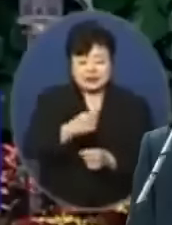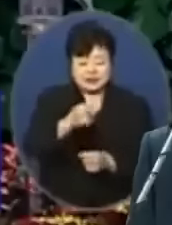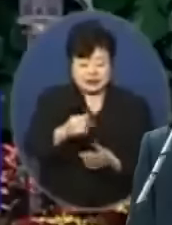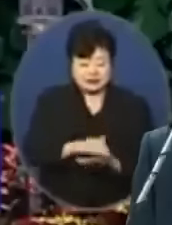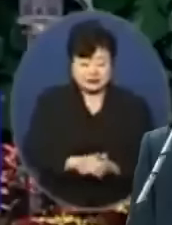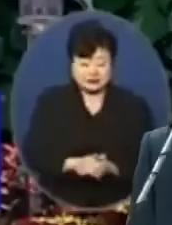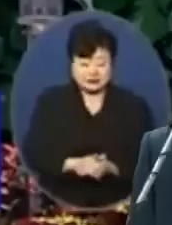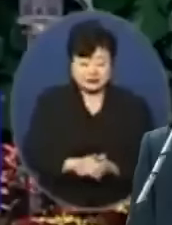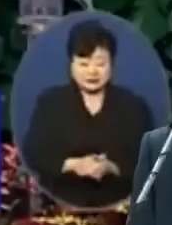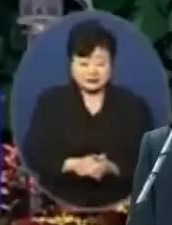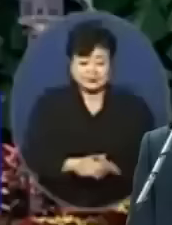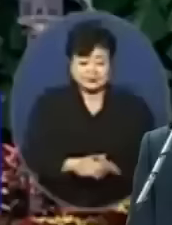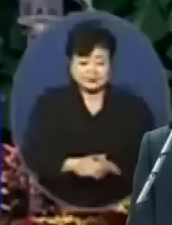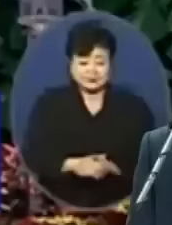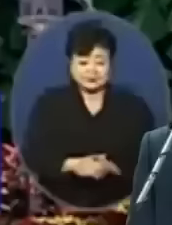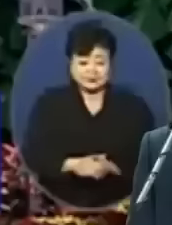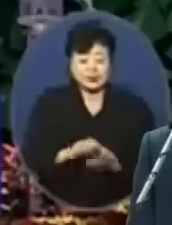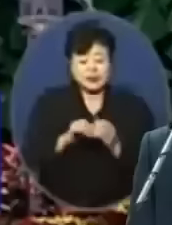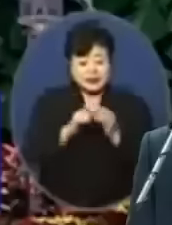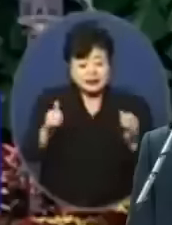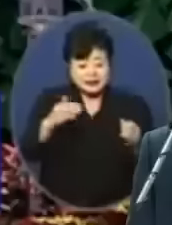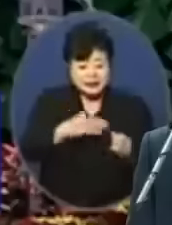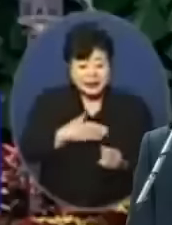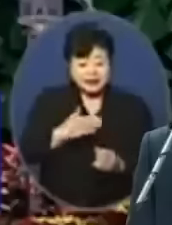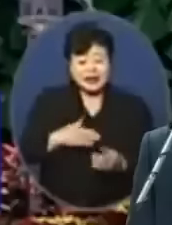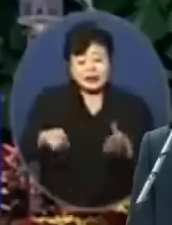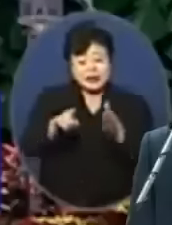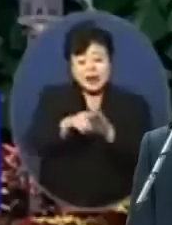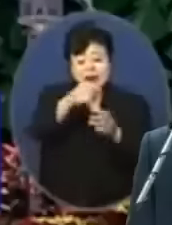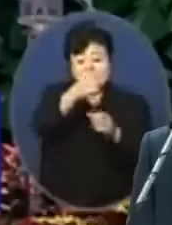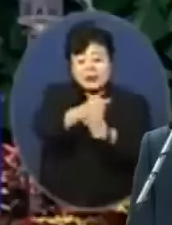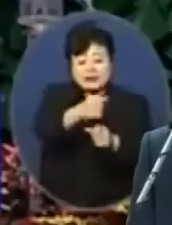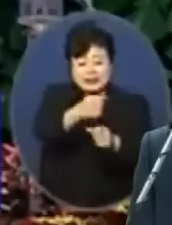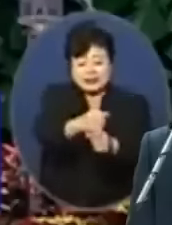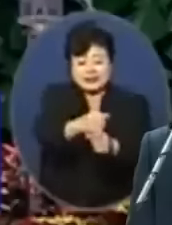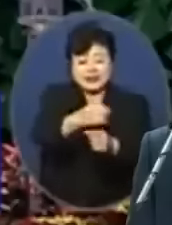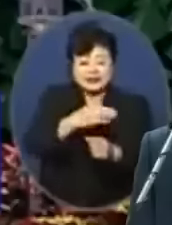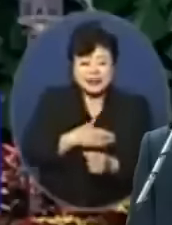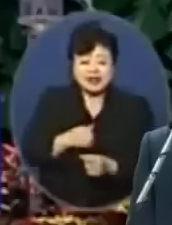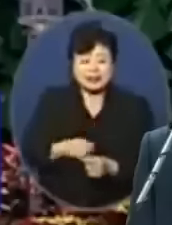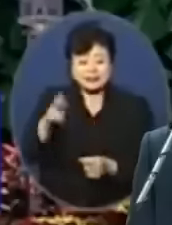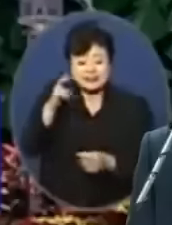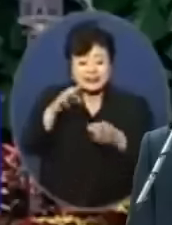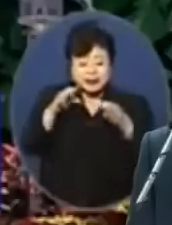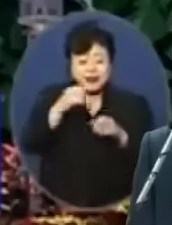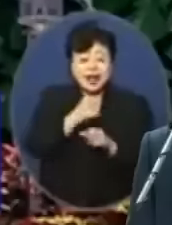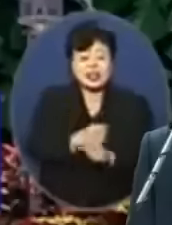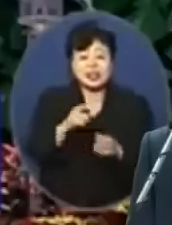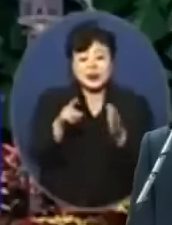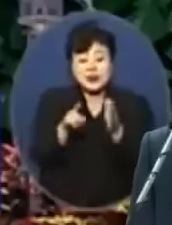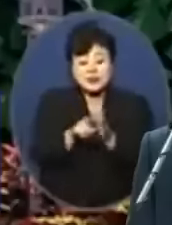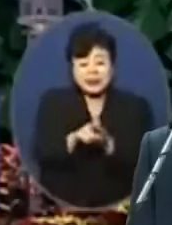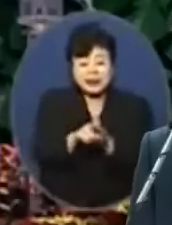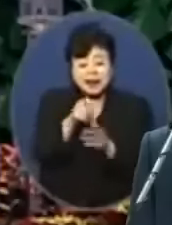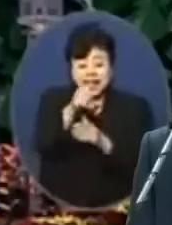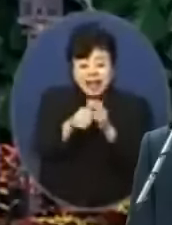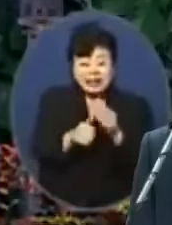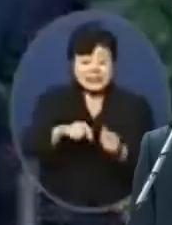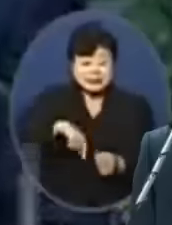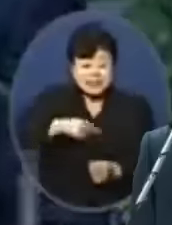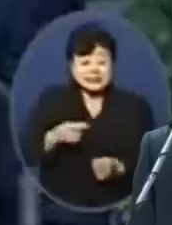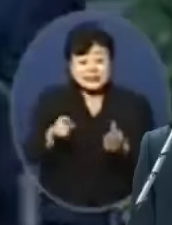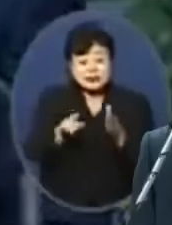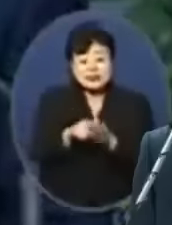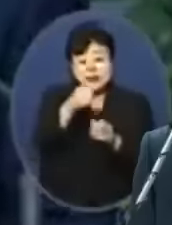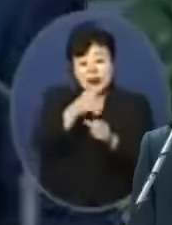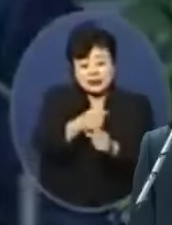만들었느니라. 그 백성은 내가 나를 위하여 지었나니 나를 찬송케 하려 함이니라. 하나님 자신을